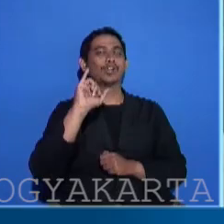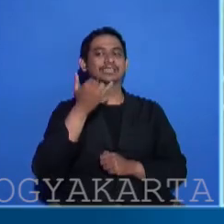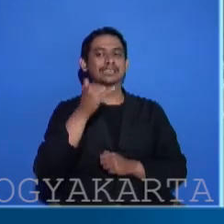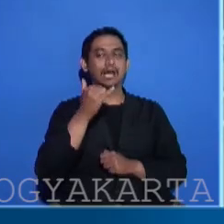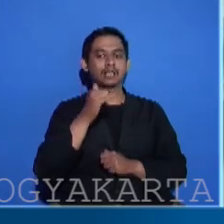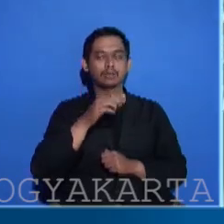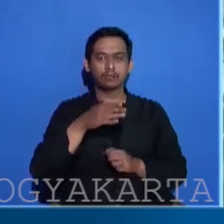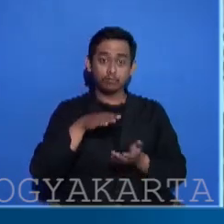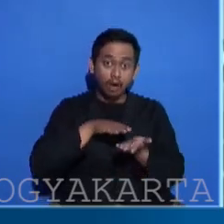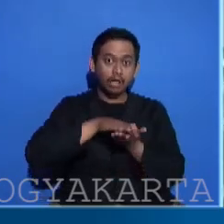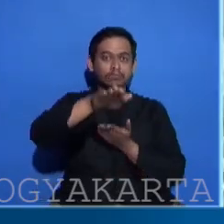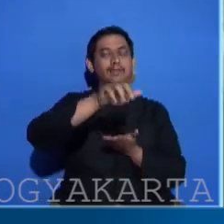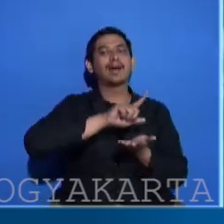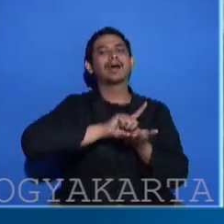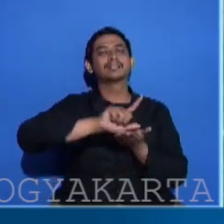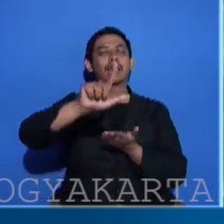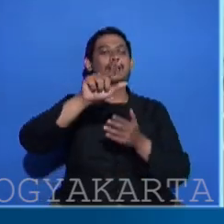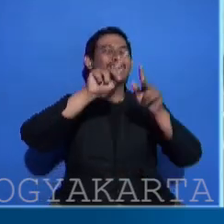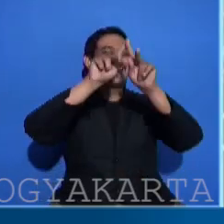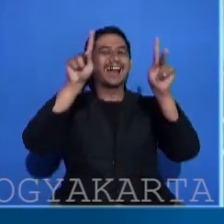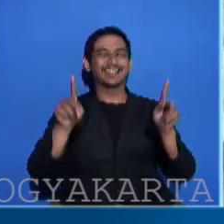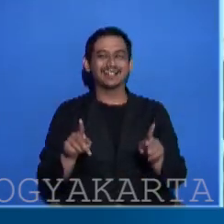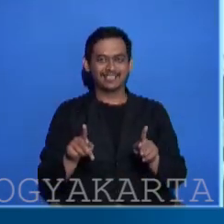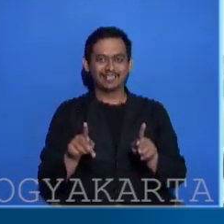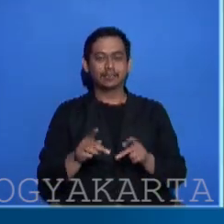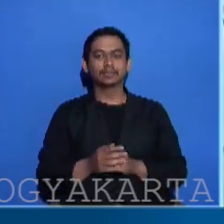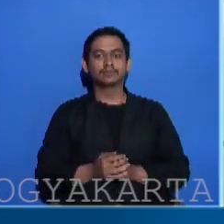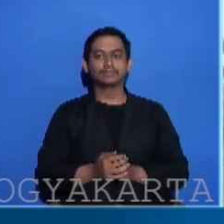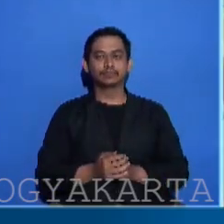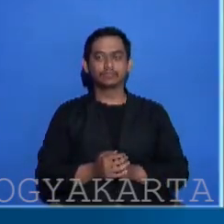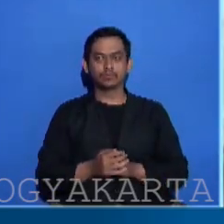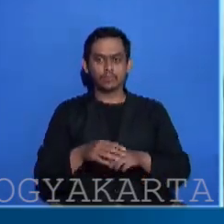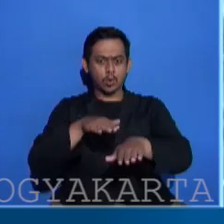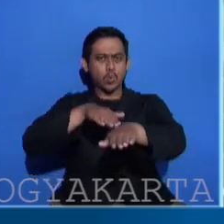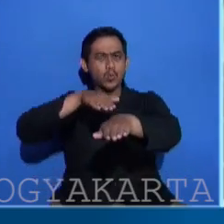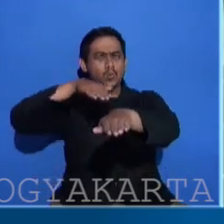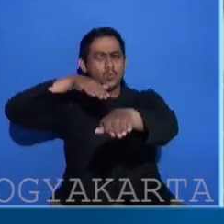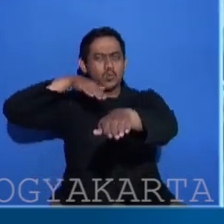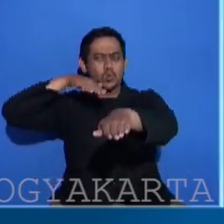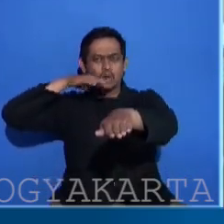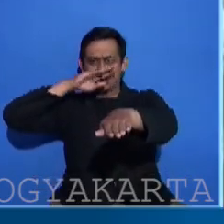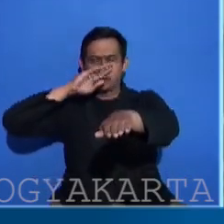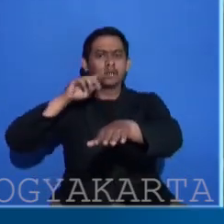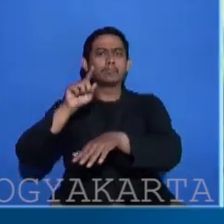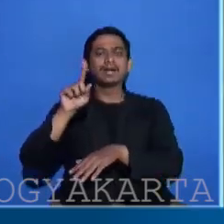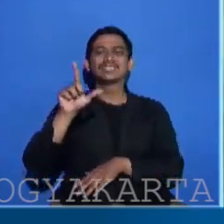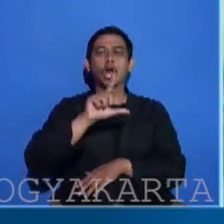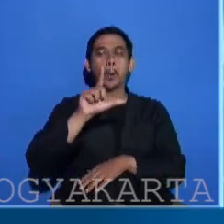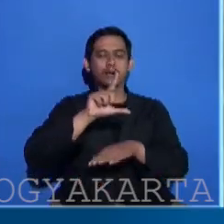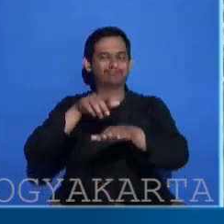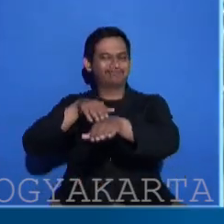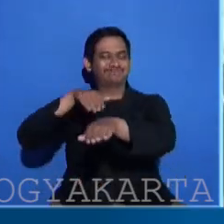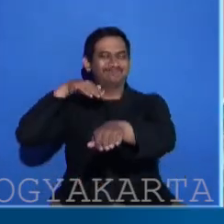dibandingkan arus lalu lintas yang meninggalkan Daerah Istimewa Yogyakarta menuju Kabupaten Klaten ataupun Solo arus lalu lintas